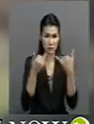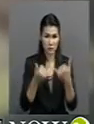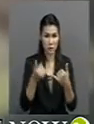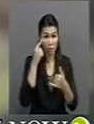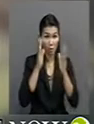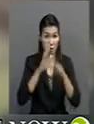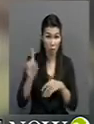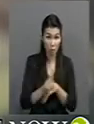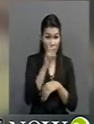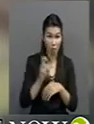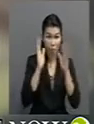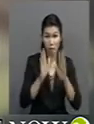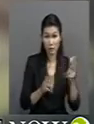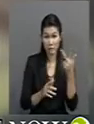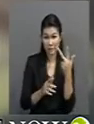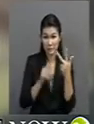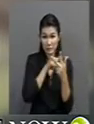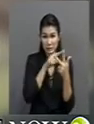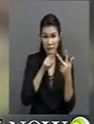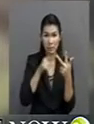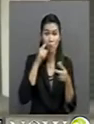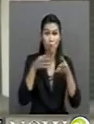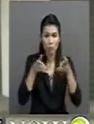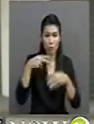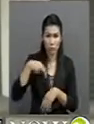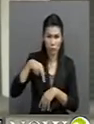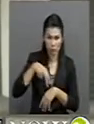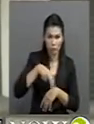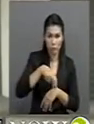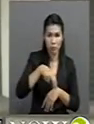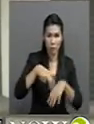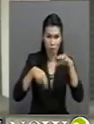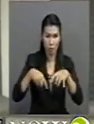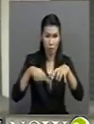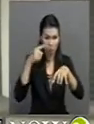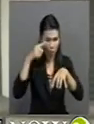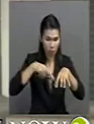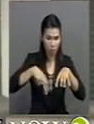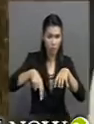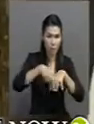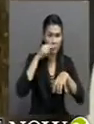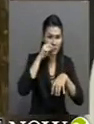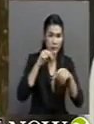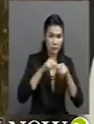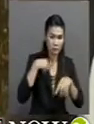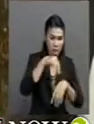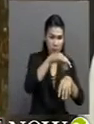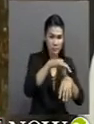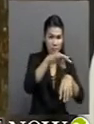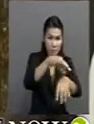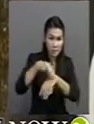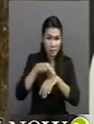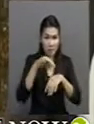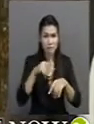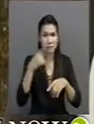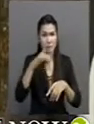ผู้ต้องสงสัยทั้ง3คนใช้วิธีการเดินเท้าไปรอบเมืองหัวหินไปตามจุดสำคัญบางจุดขอแพ้บางจุด